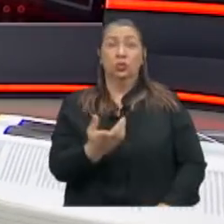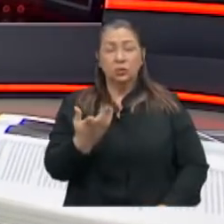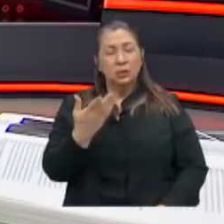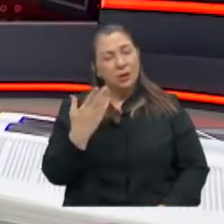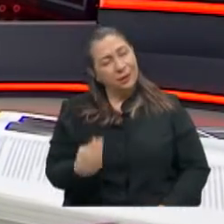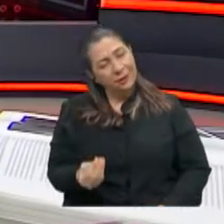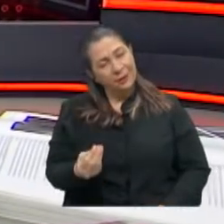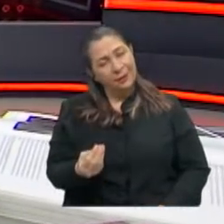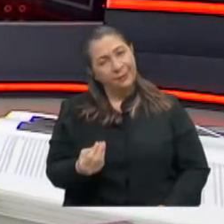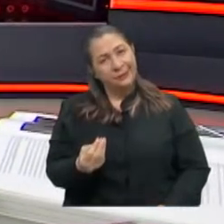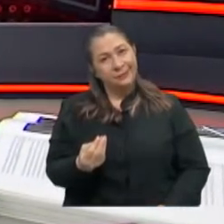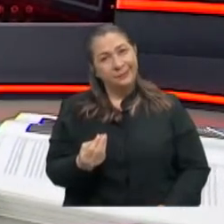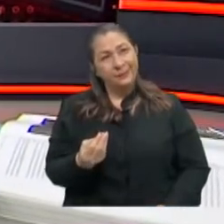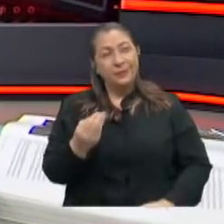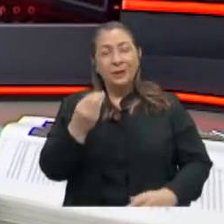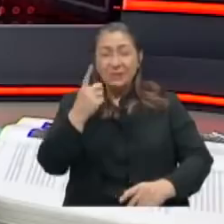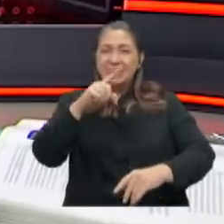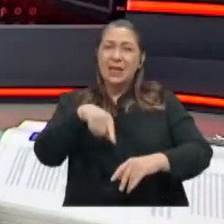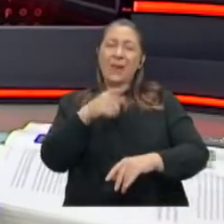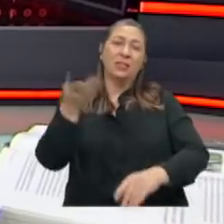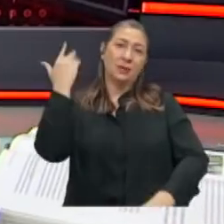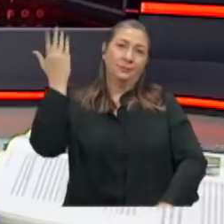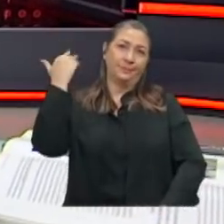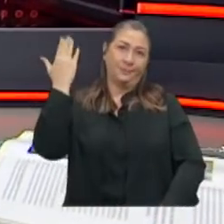Ya bir zamanlar